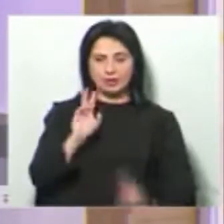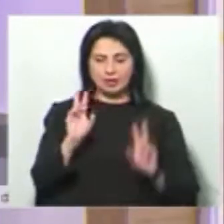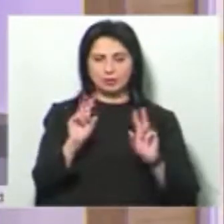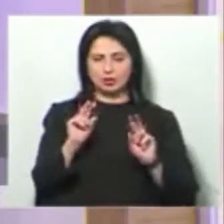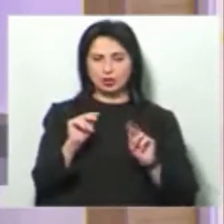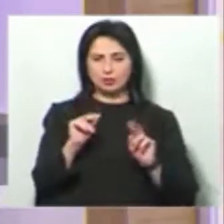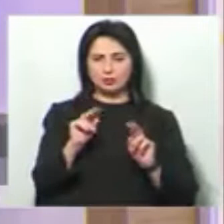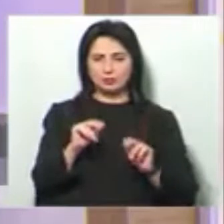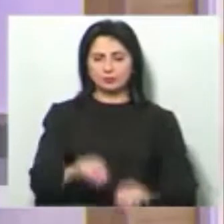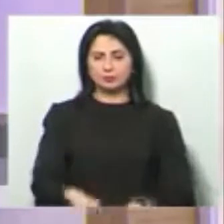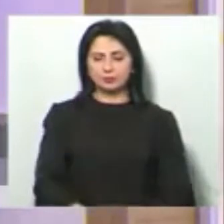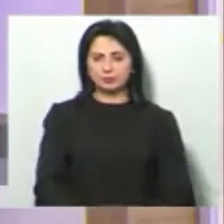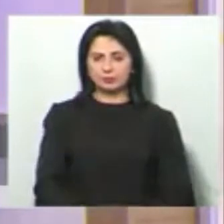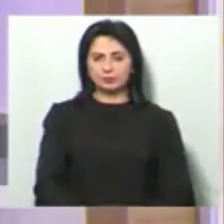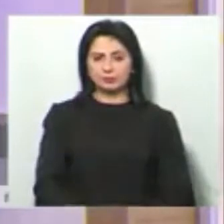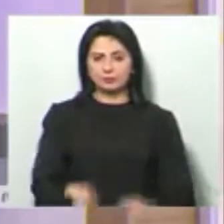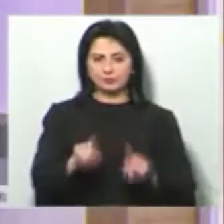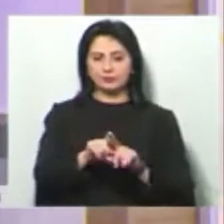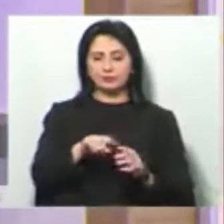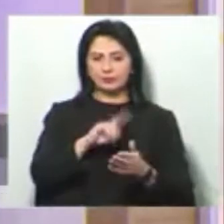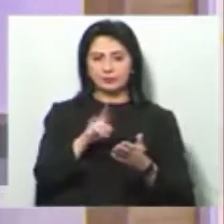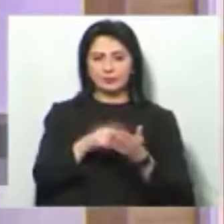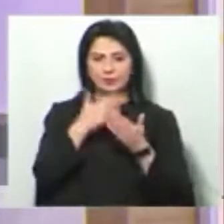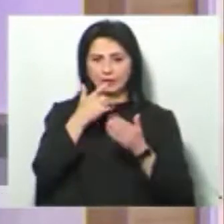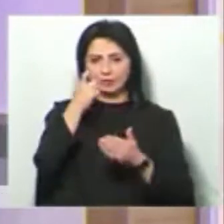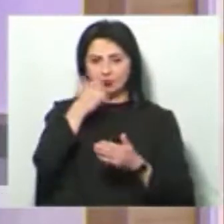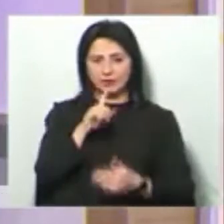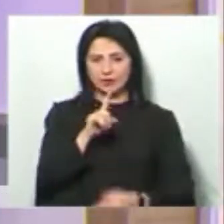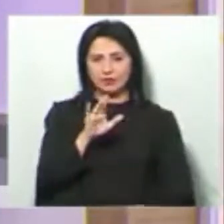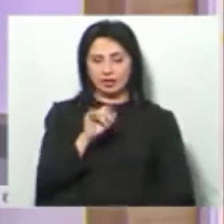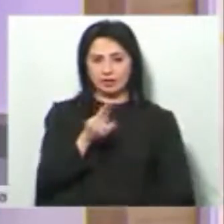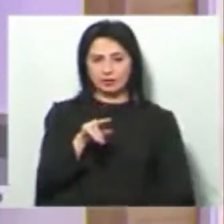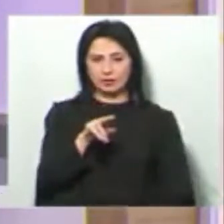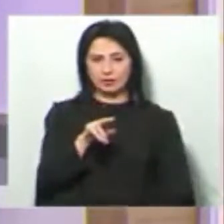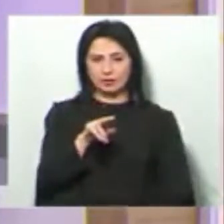shvidobis. Aseti kitkva maqs batunzvias sam.